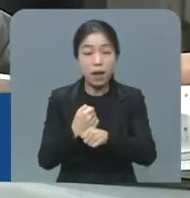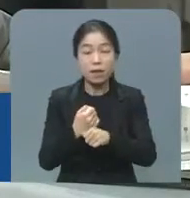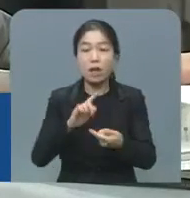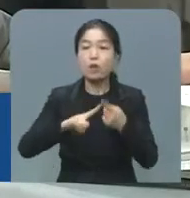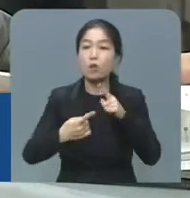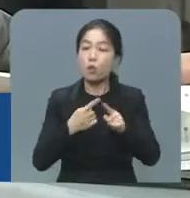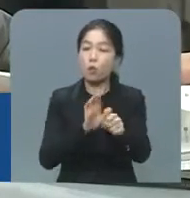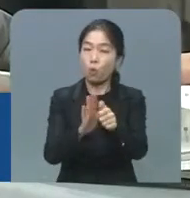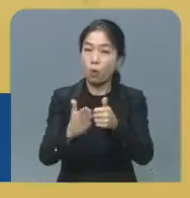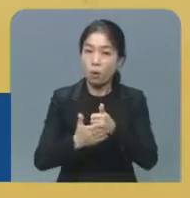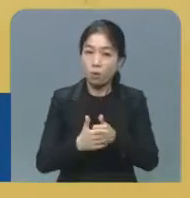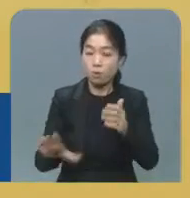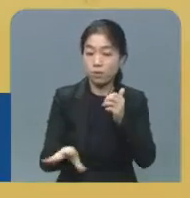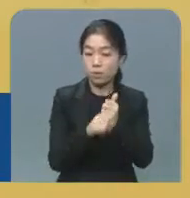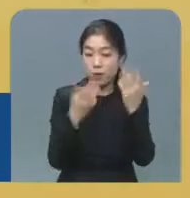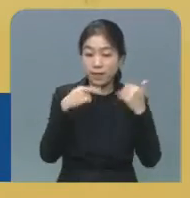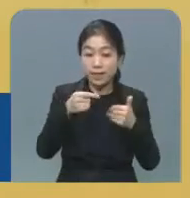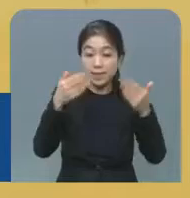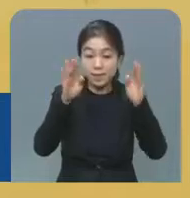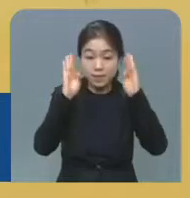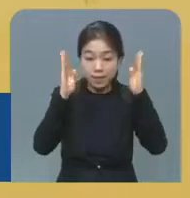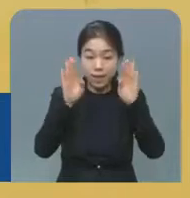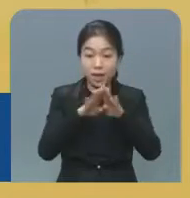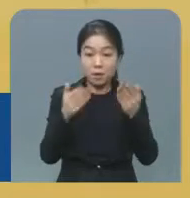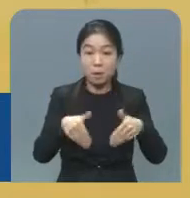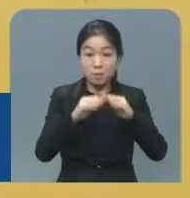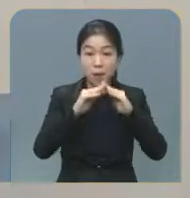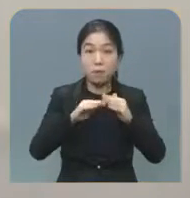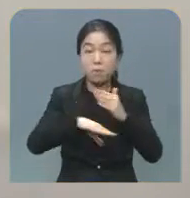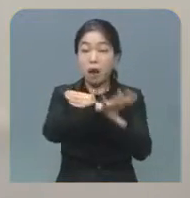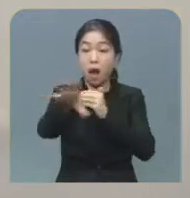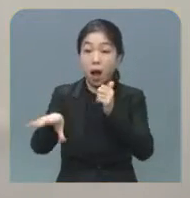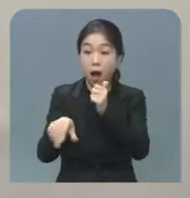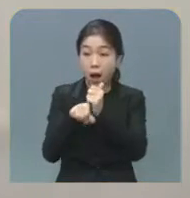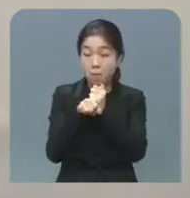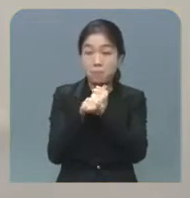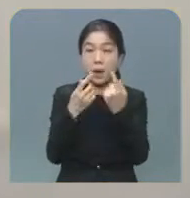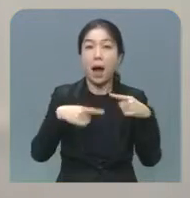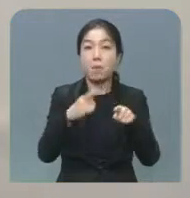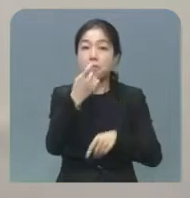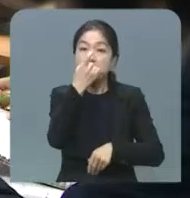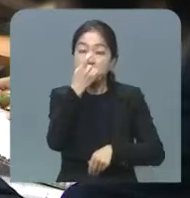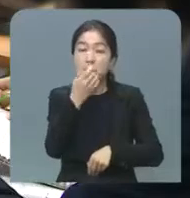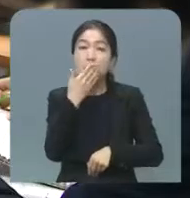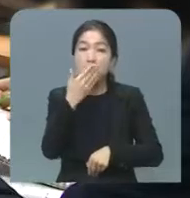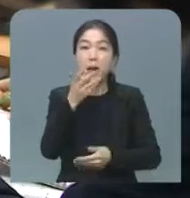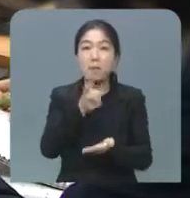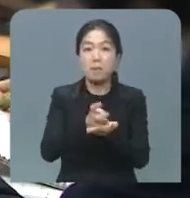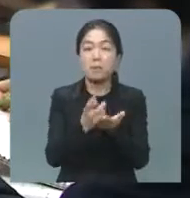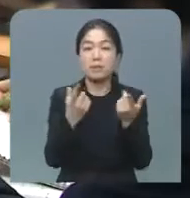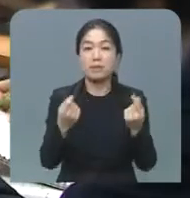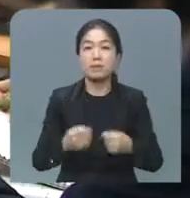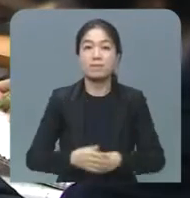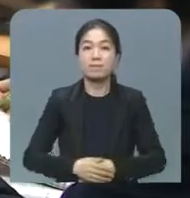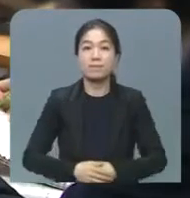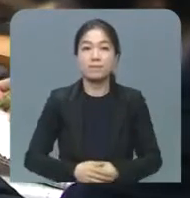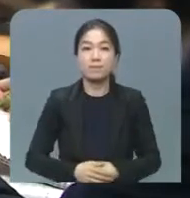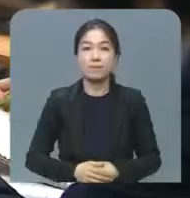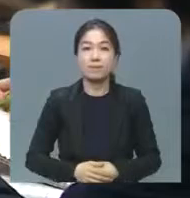협력해 거점학교 외 해당 과목을 개설 하면 여러 학교 학생들이 함께 수업을 들을 수 있도록 하는 제도입니다